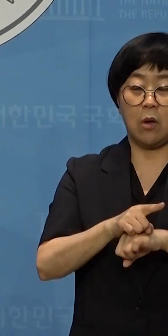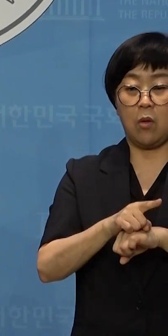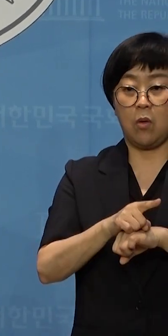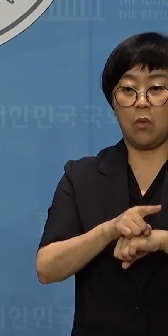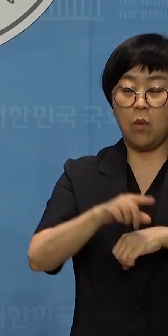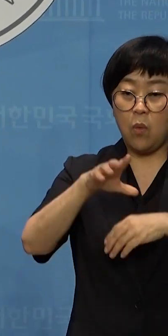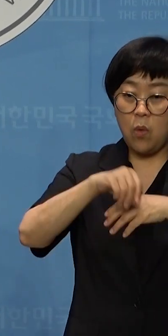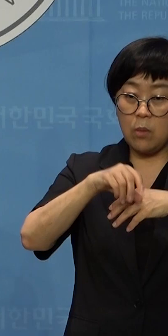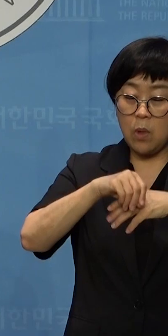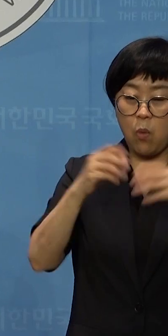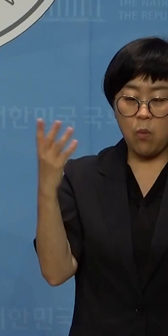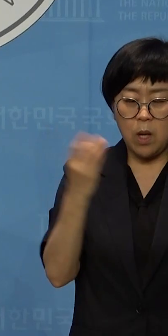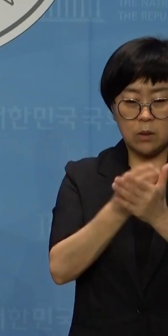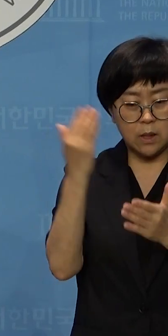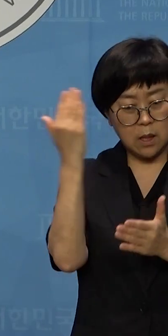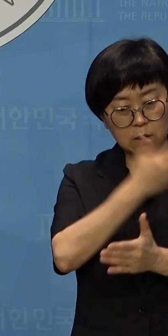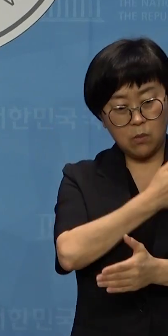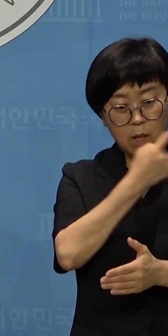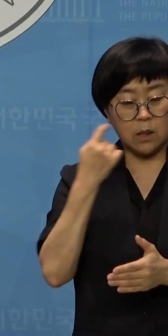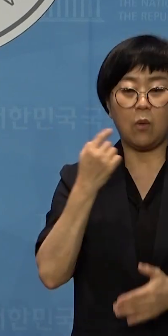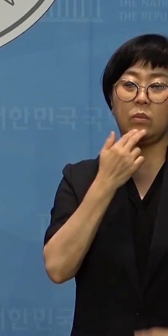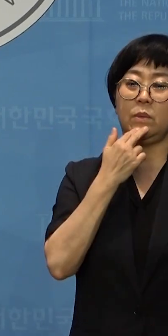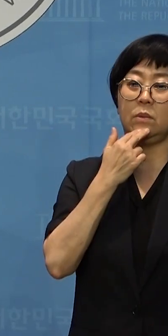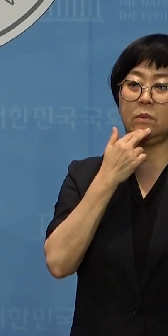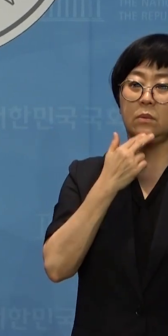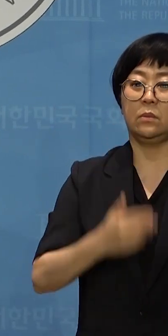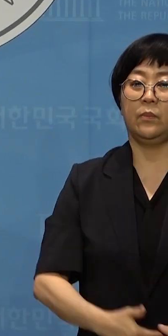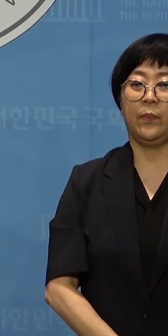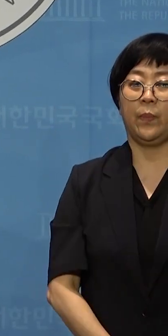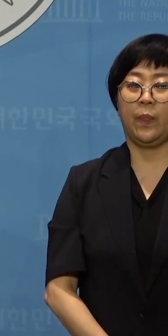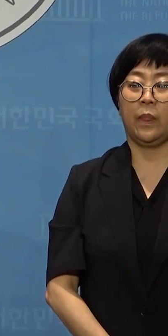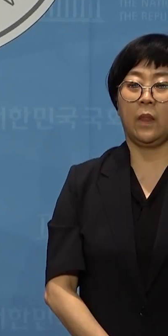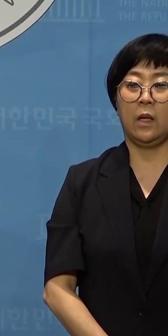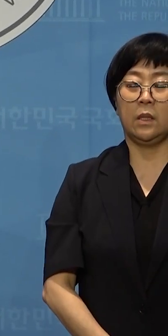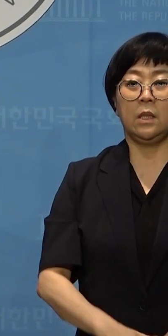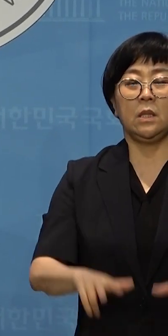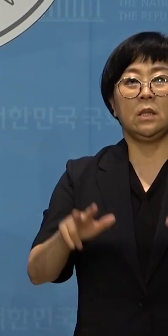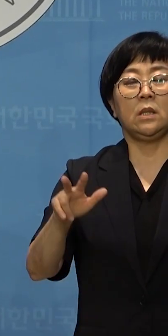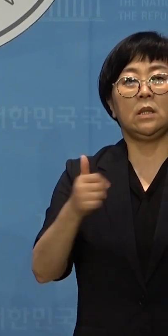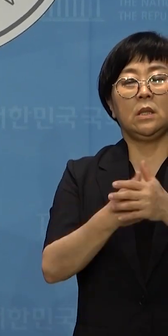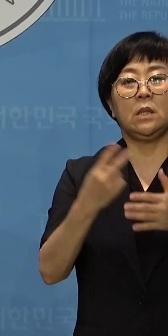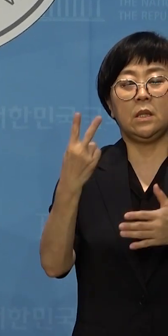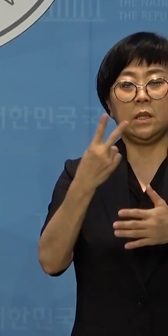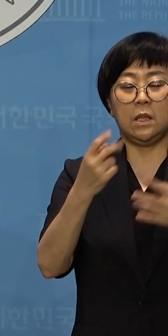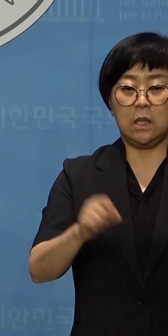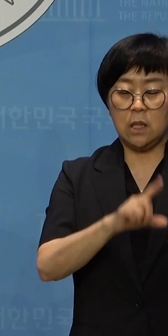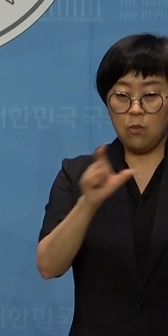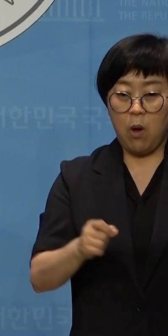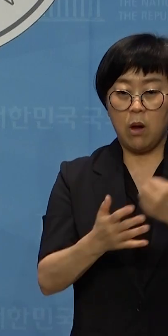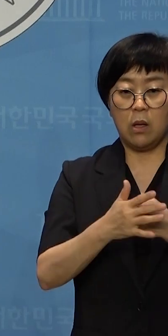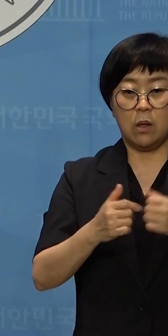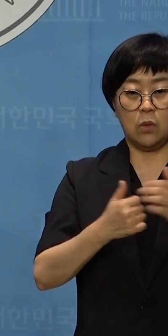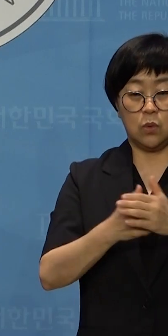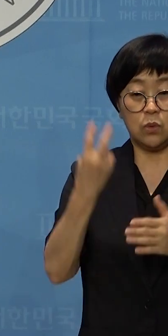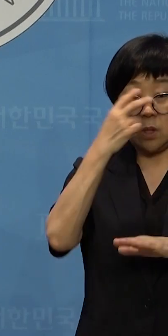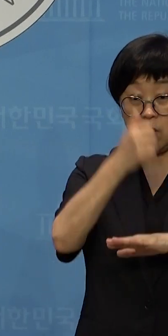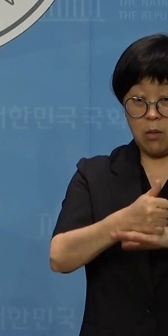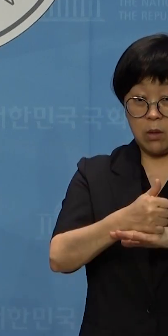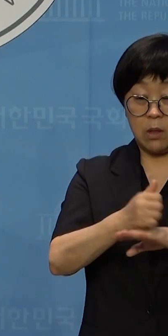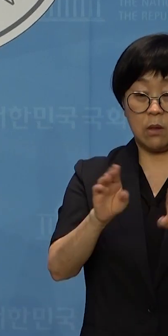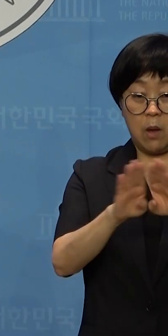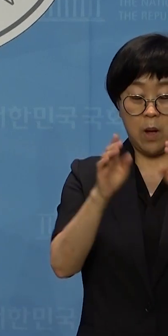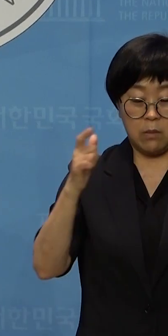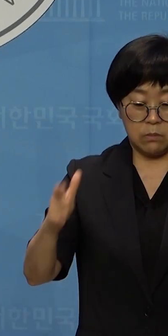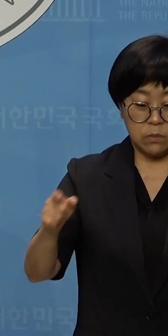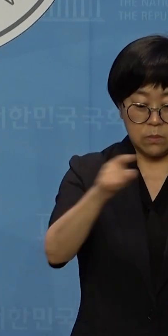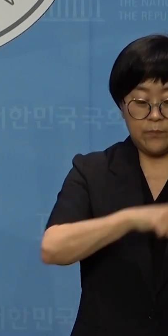정화가 제대로 완료되었는지 제대로 확인되지 않고 있습니다. 2022년 2월 환경부 환경오염 조사 결과